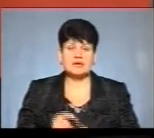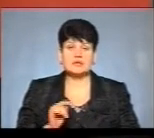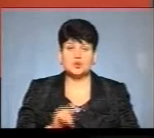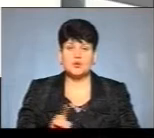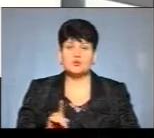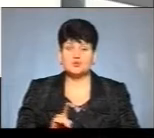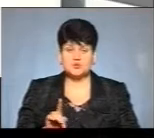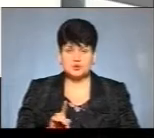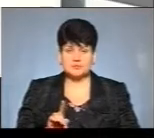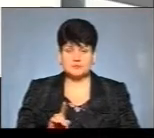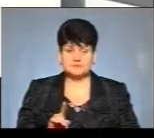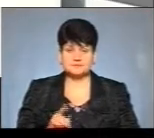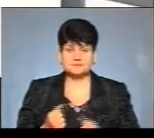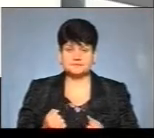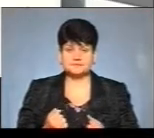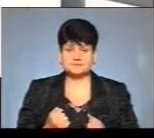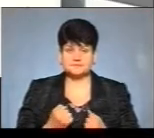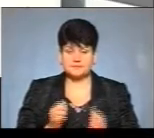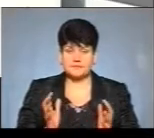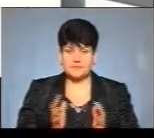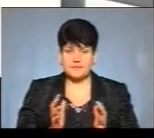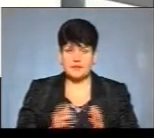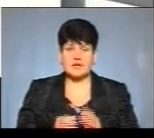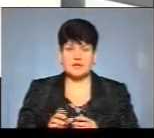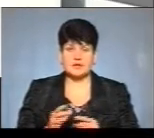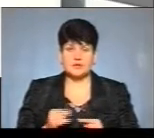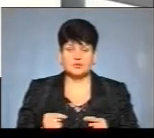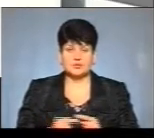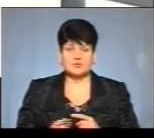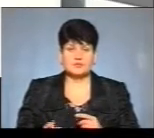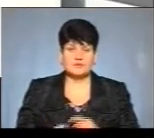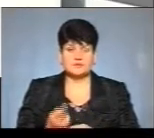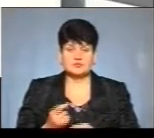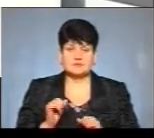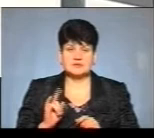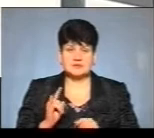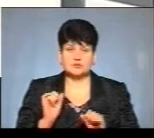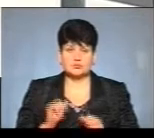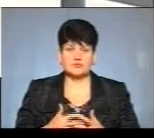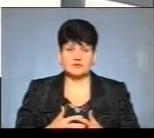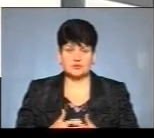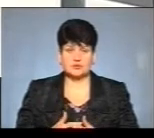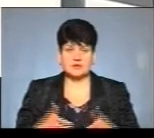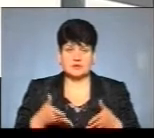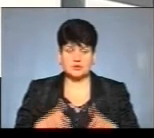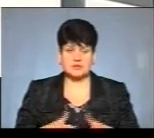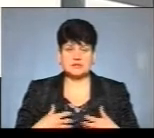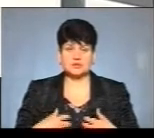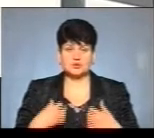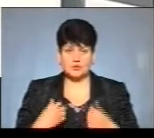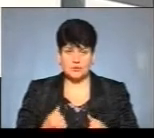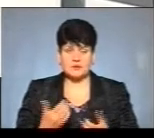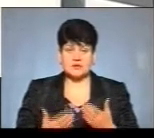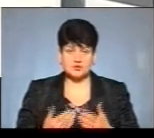щоб застерегти, виявити завчасно, щоб дитинку можна було виносити і народити здоровою. Тобто,